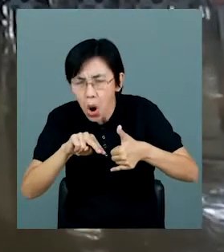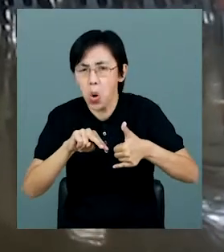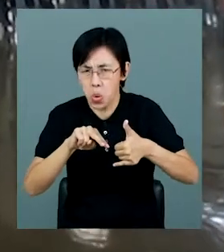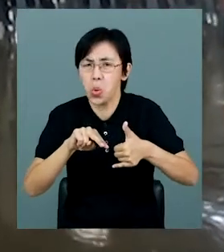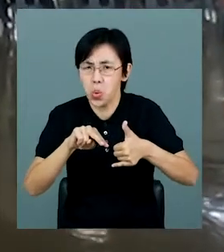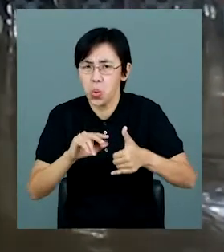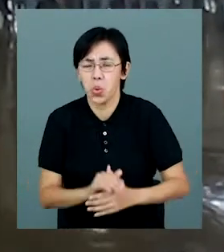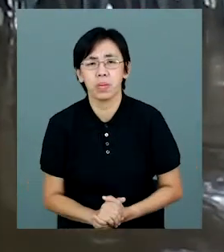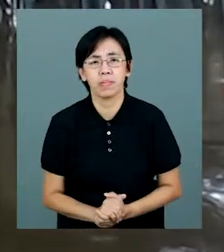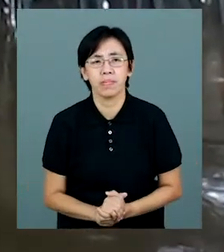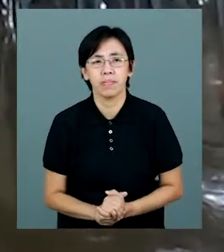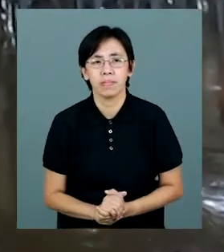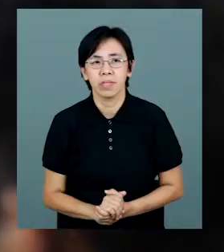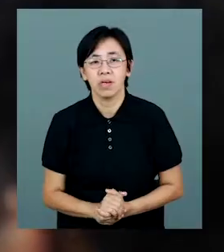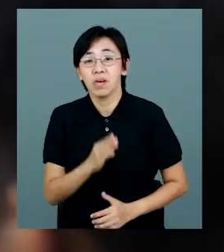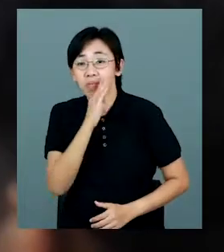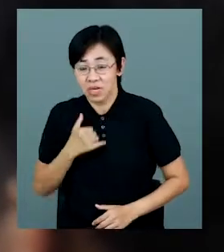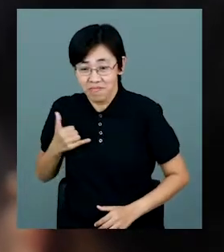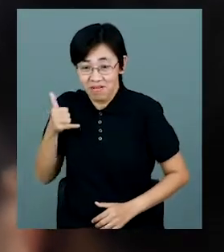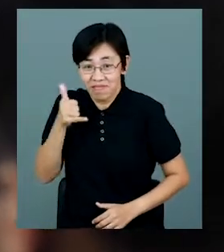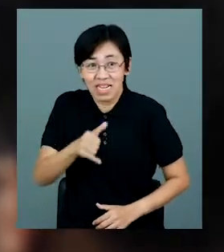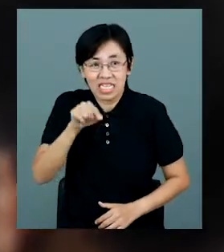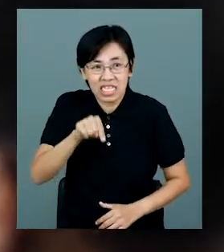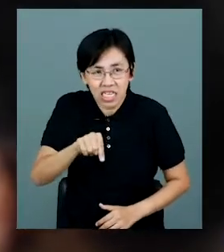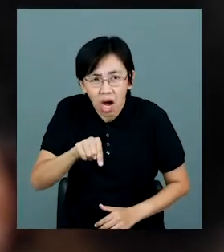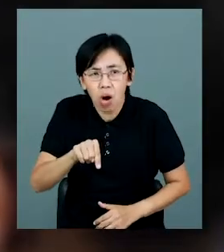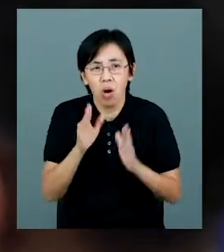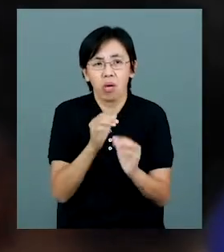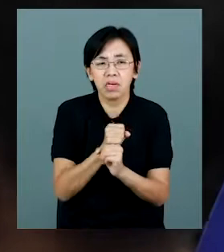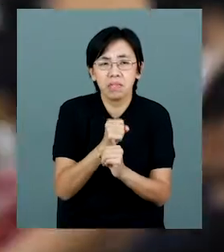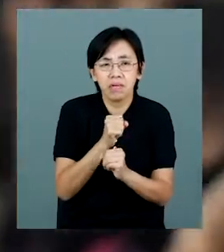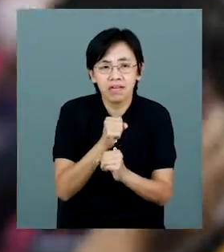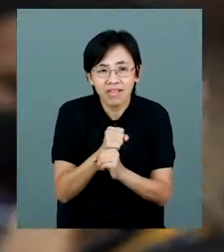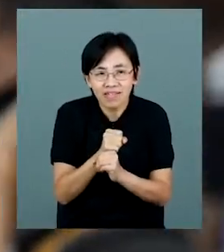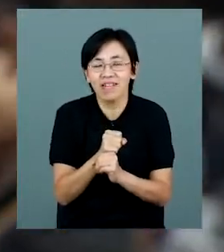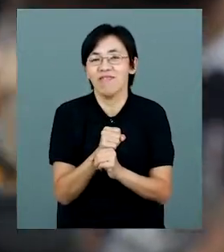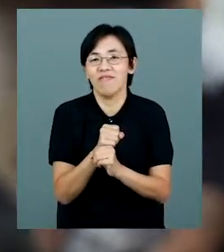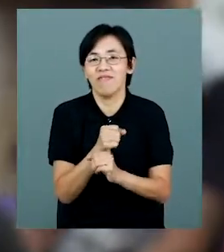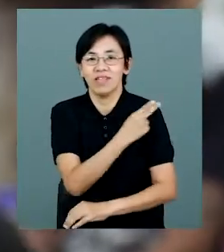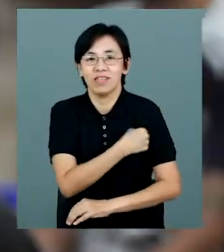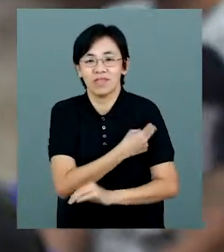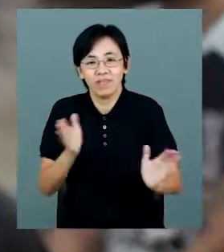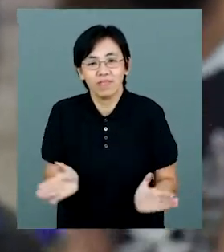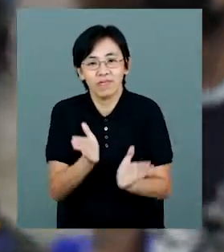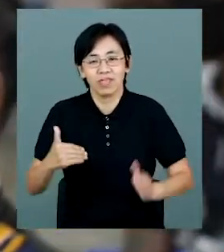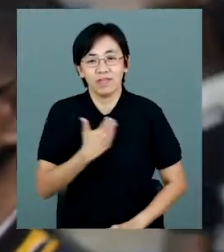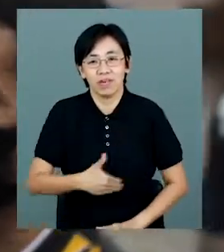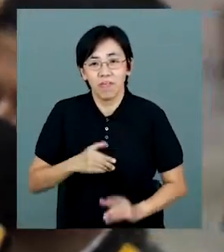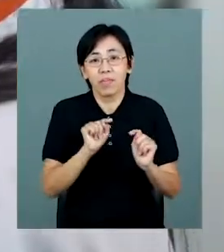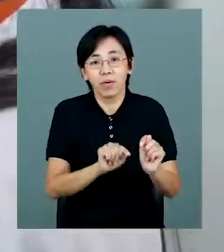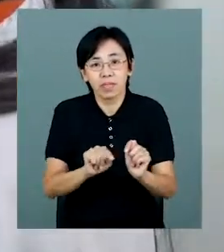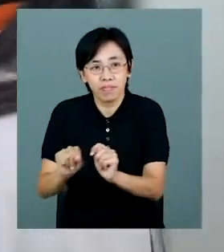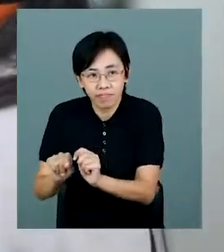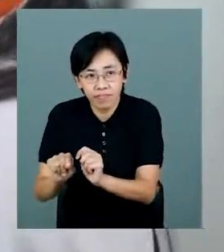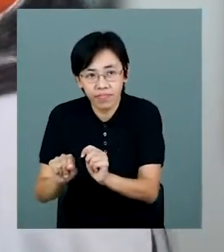ใจอยู่อีกด้วยนะครับเวลาลงพื้นที่มาแบบนี้เจ้าหน้าที่เองไม่ว่าจะเป็นจากโรงพยาบาลส่งเสริมสุขภาพต